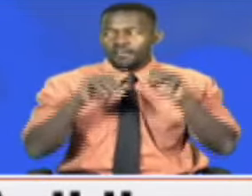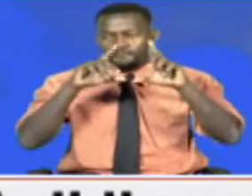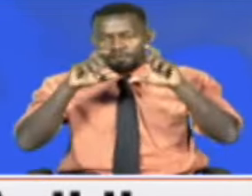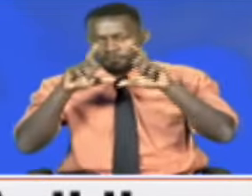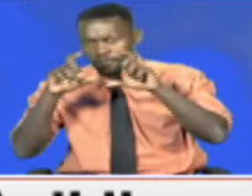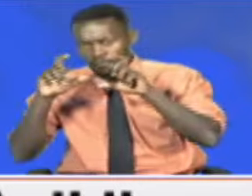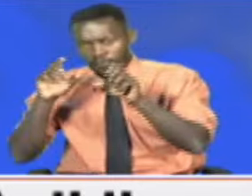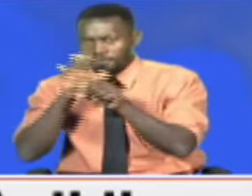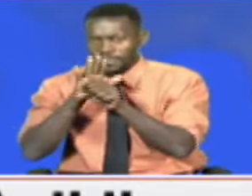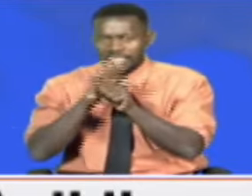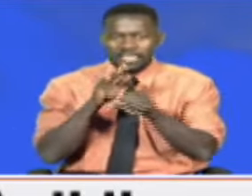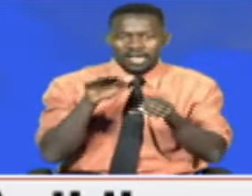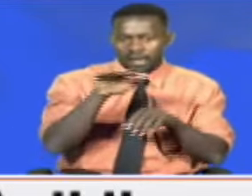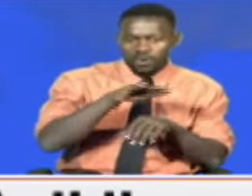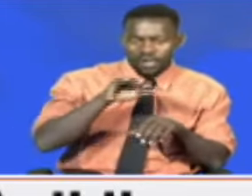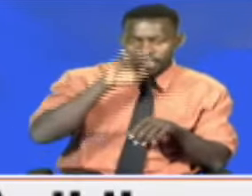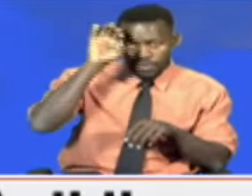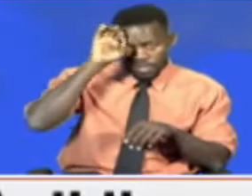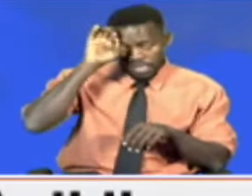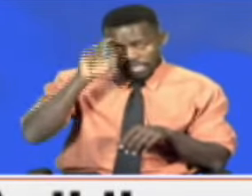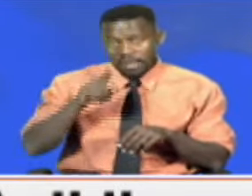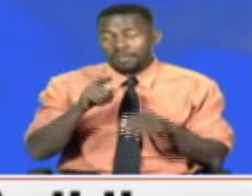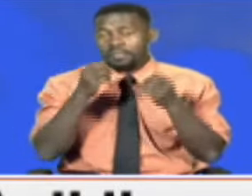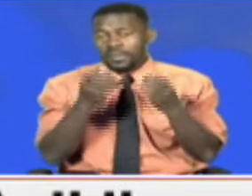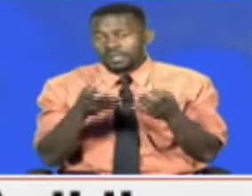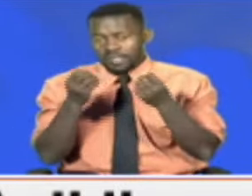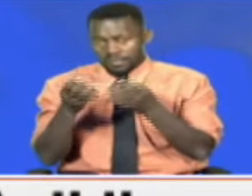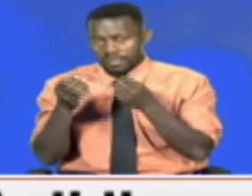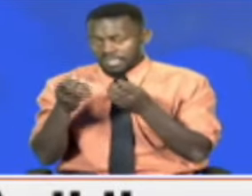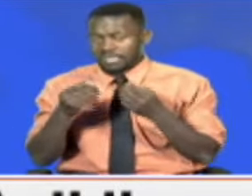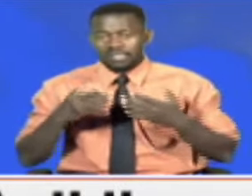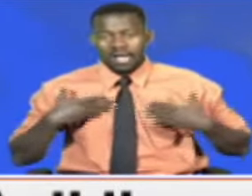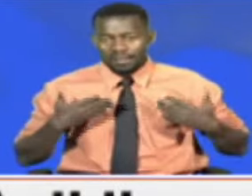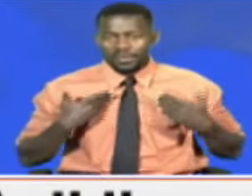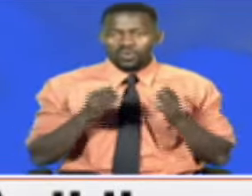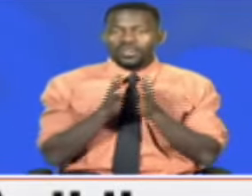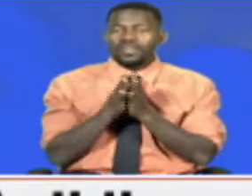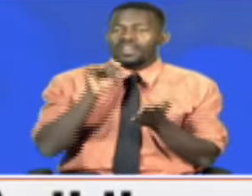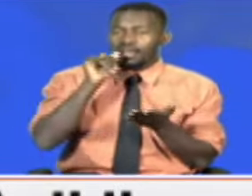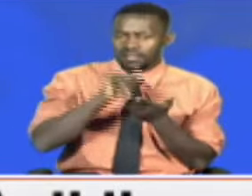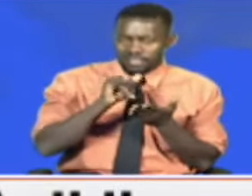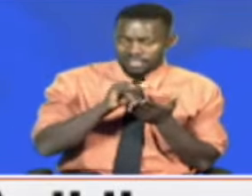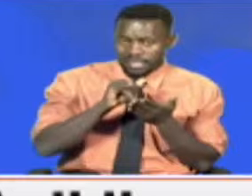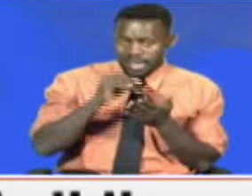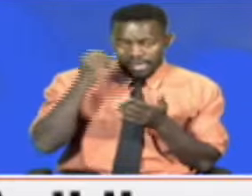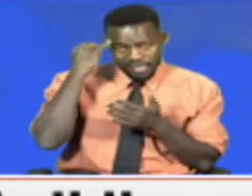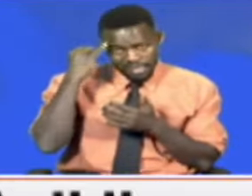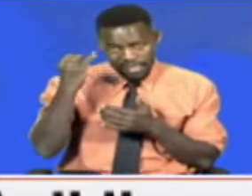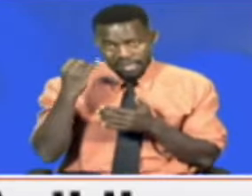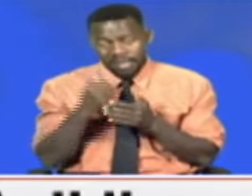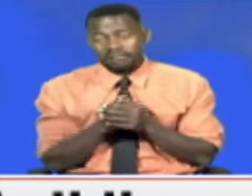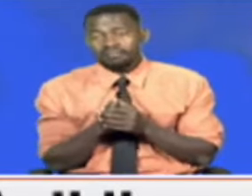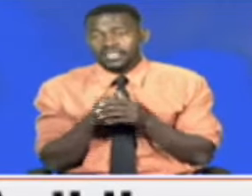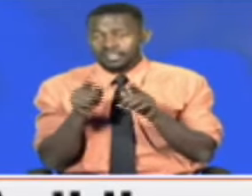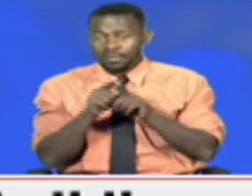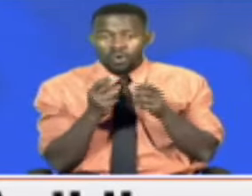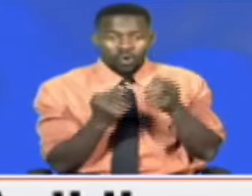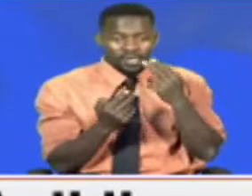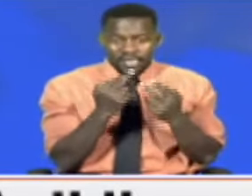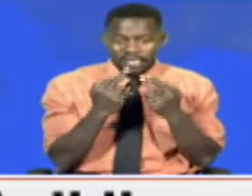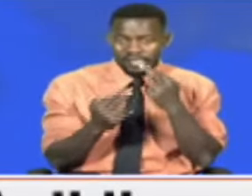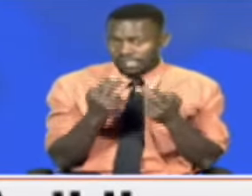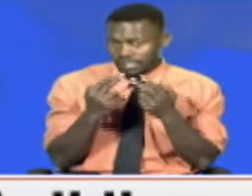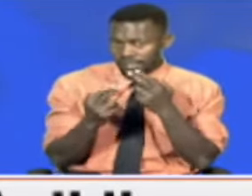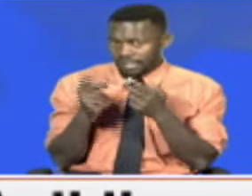mjini Eldoret utagundua kwamba wengi wameshabikia fla hiyo ya kipekee, mathalan hoteli hii ya Mwangaza